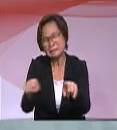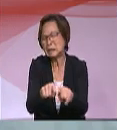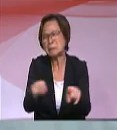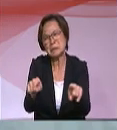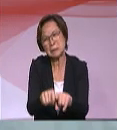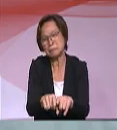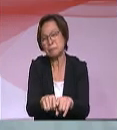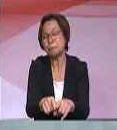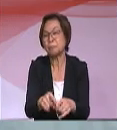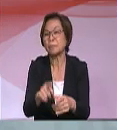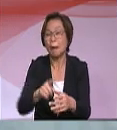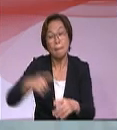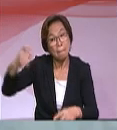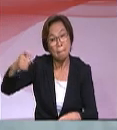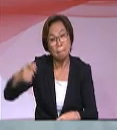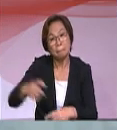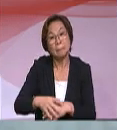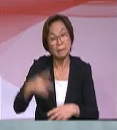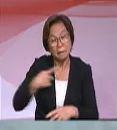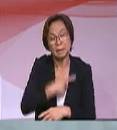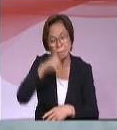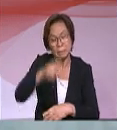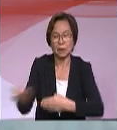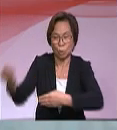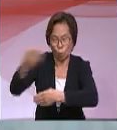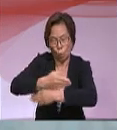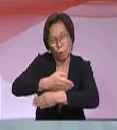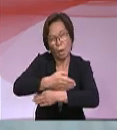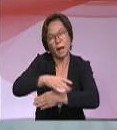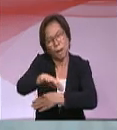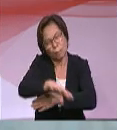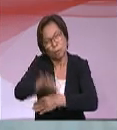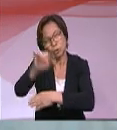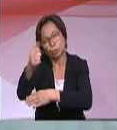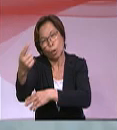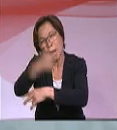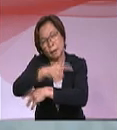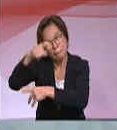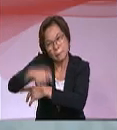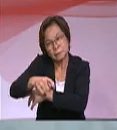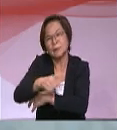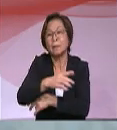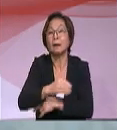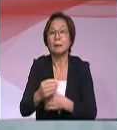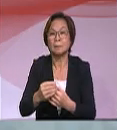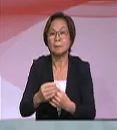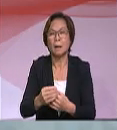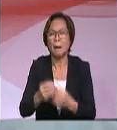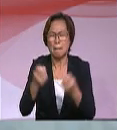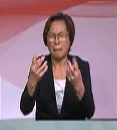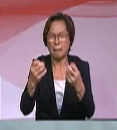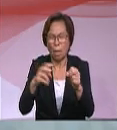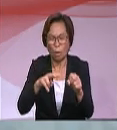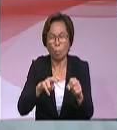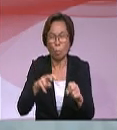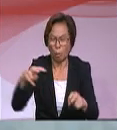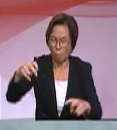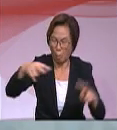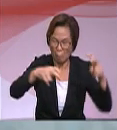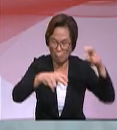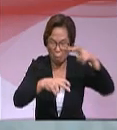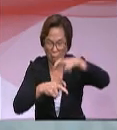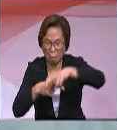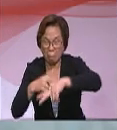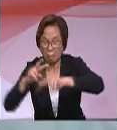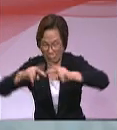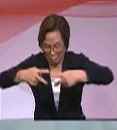hari. Jadi apa yang pasti ialah kita kena kuarantin sekurang-kurangnya 10 hari. Kebanyakan daripada virus yang telah dijangkiti